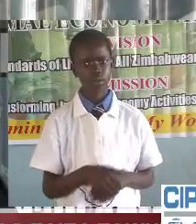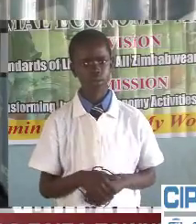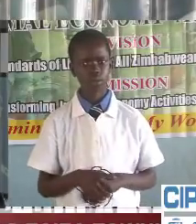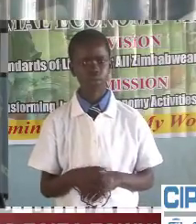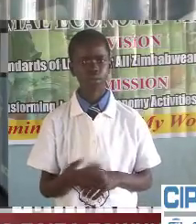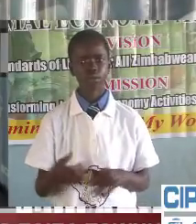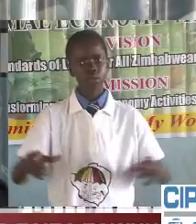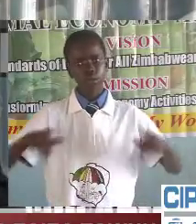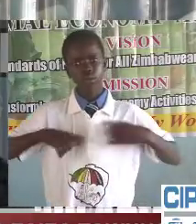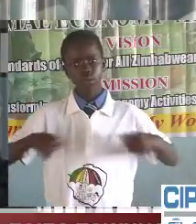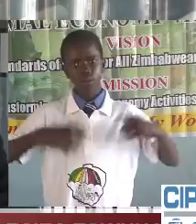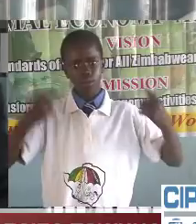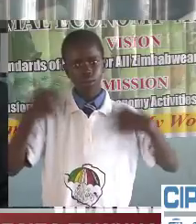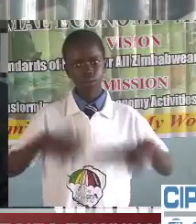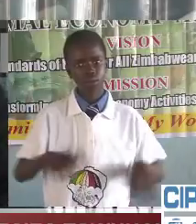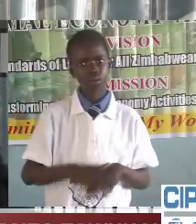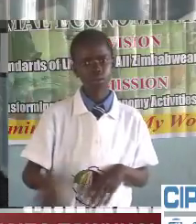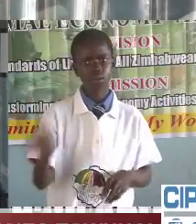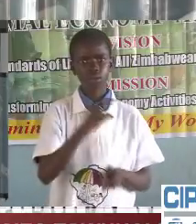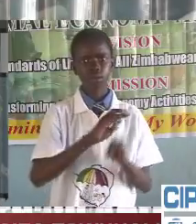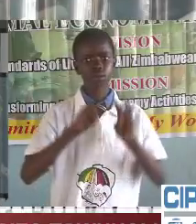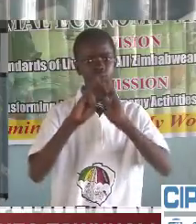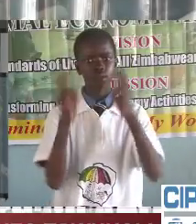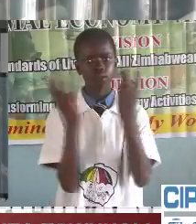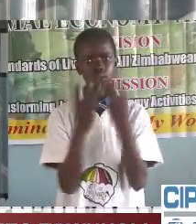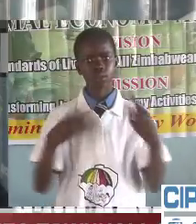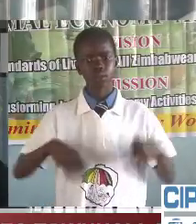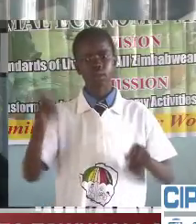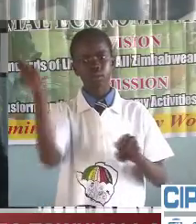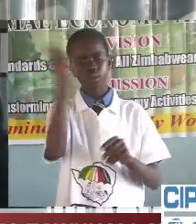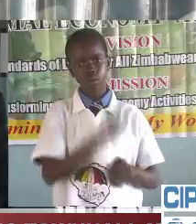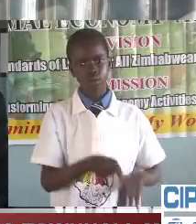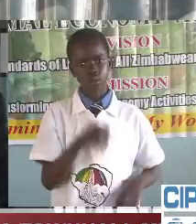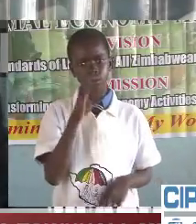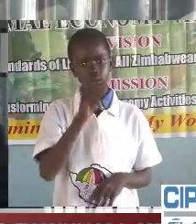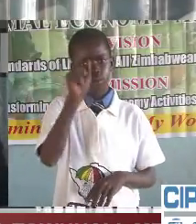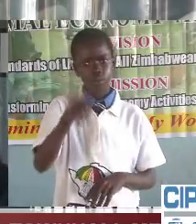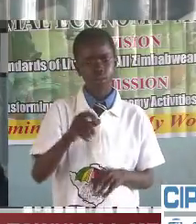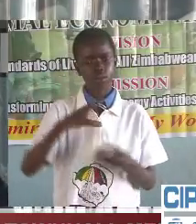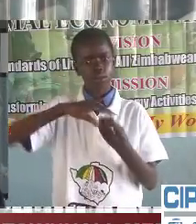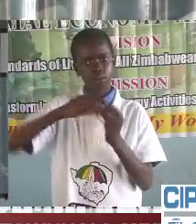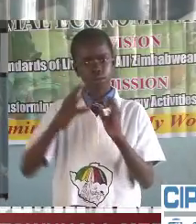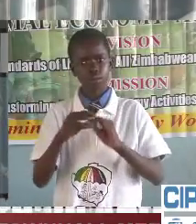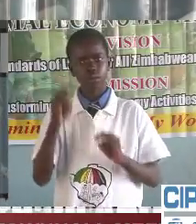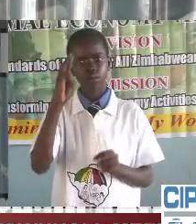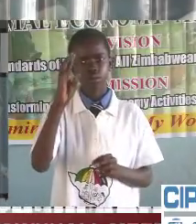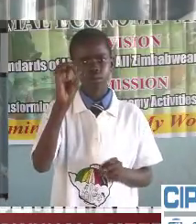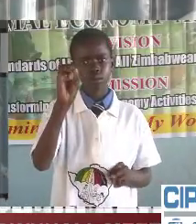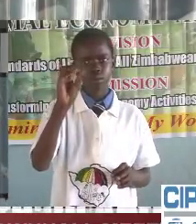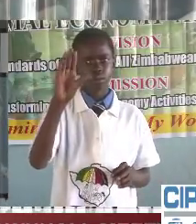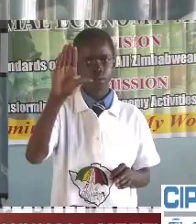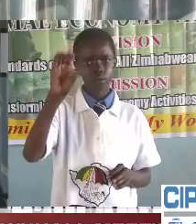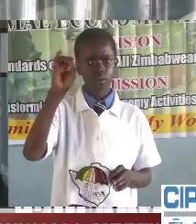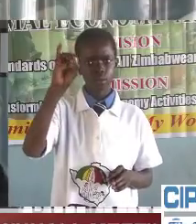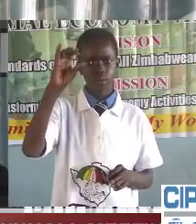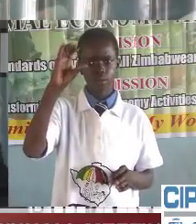sebhodi rinenge riri pasi tichapinda muofisi tigogadzira atinoti mapolicies